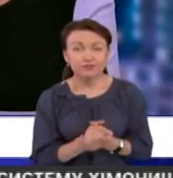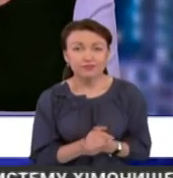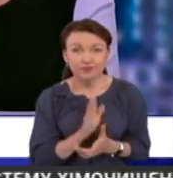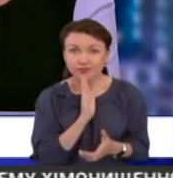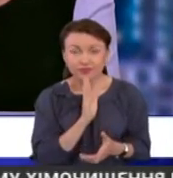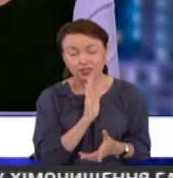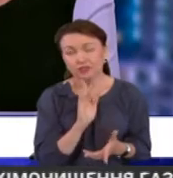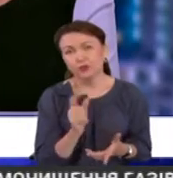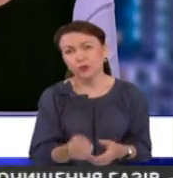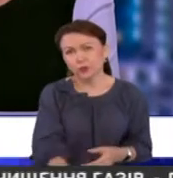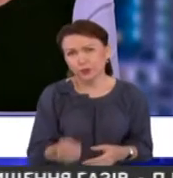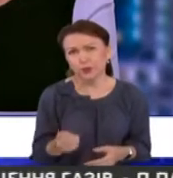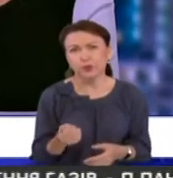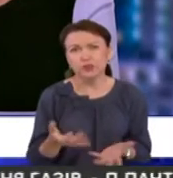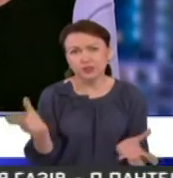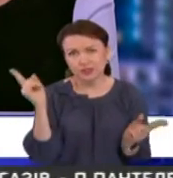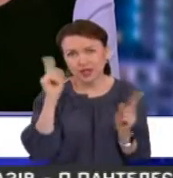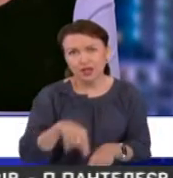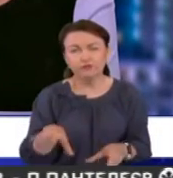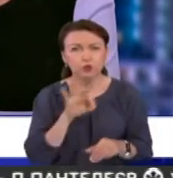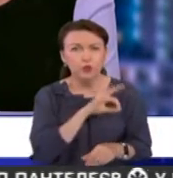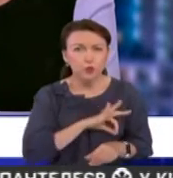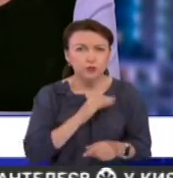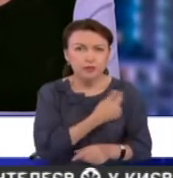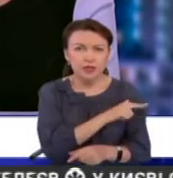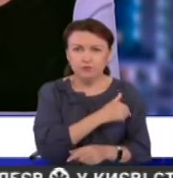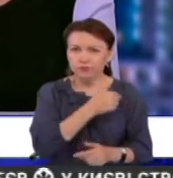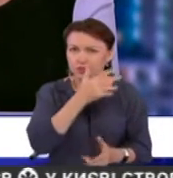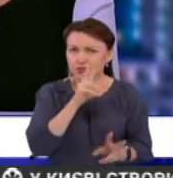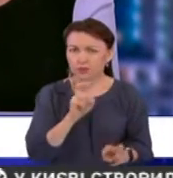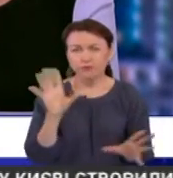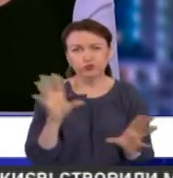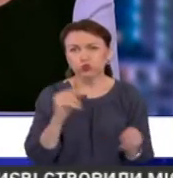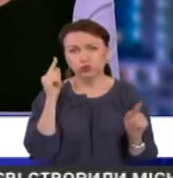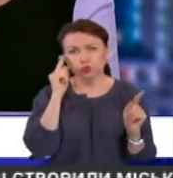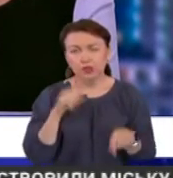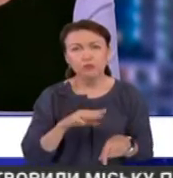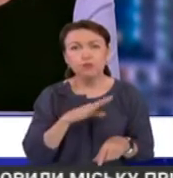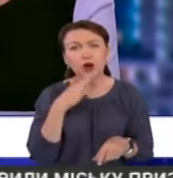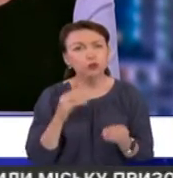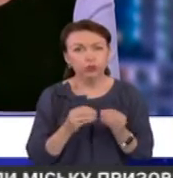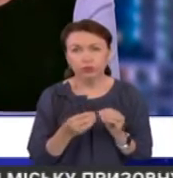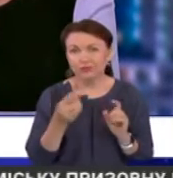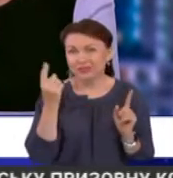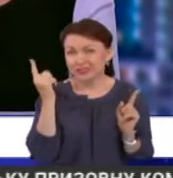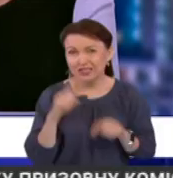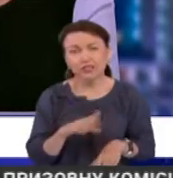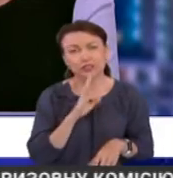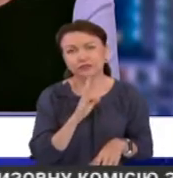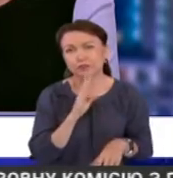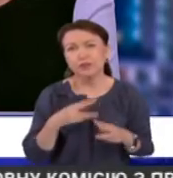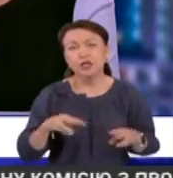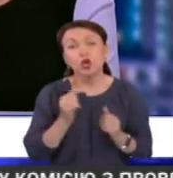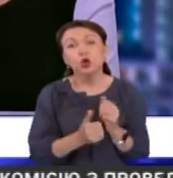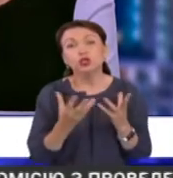вона глибоко в матеріалі, вона дуже багато і виступала, і говорила про це, вона багато проблем знає вже сьогодні, і буде дізнаватися